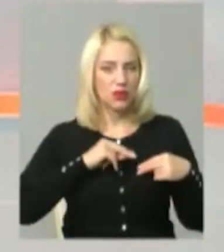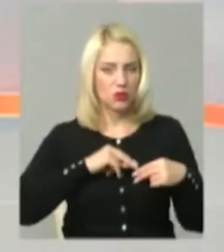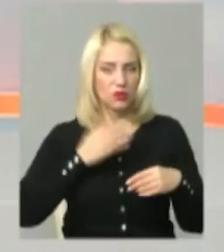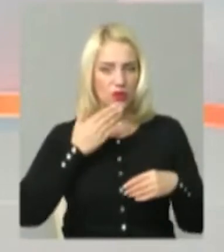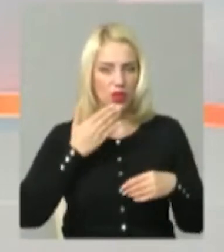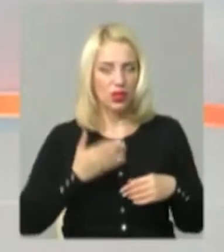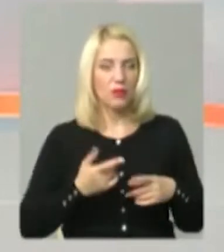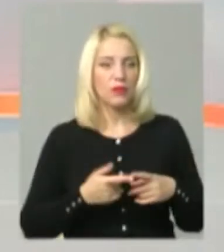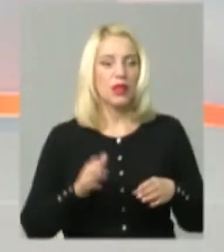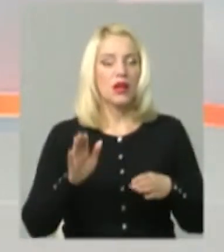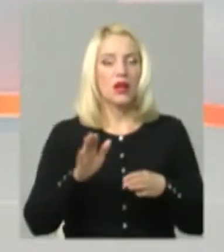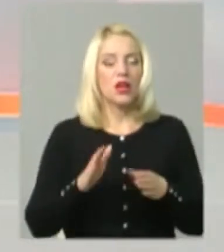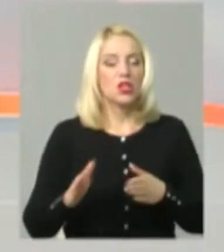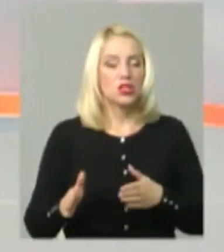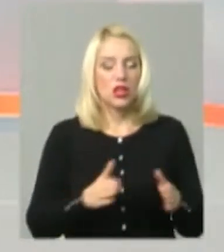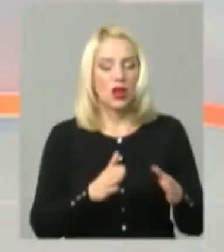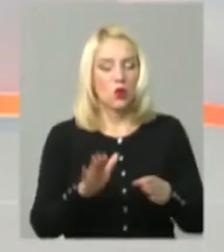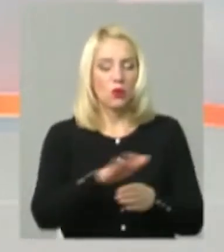перерозподілу посад ми